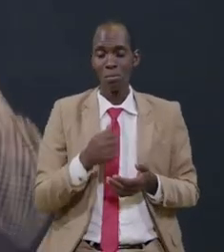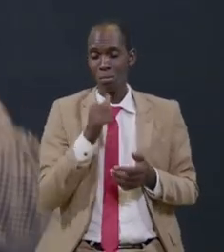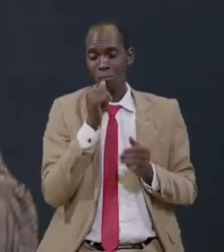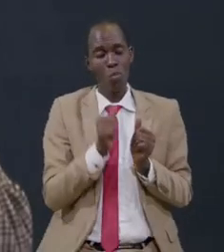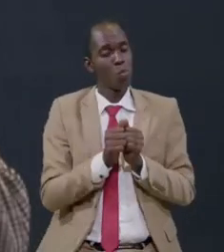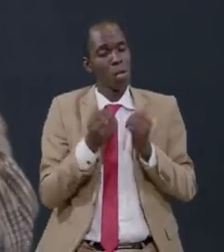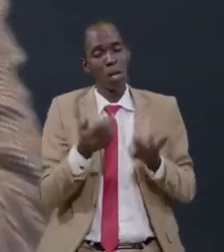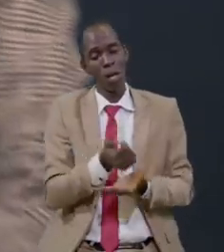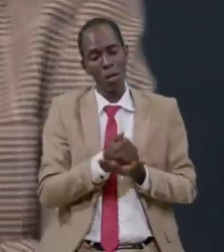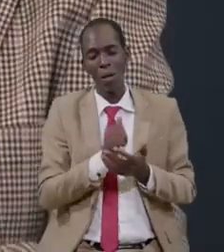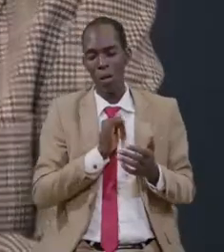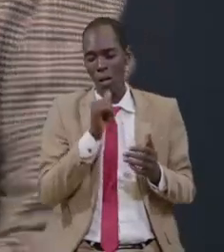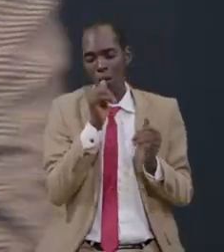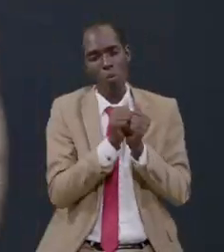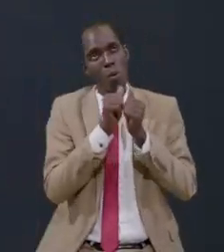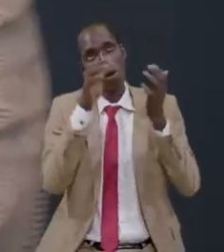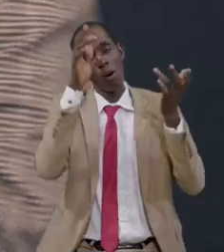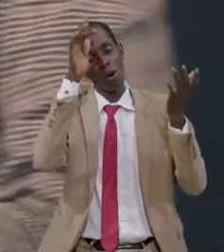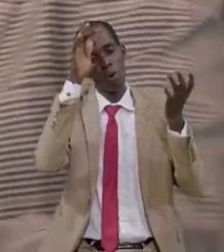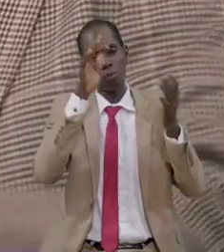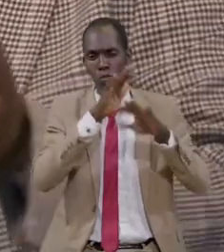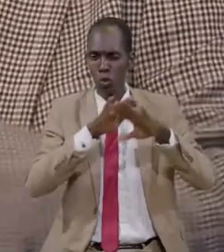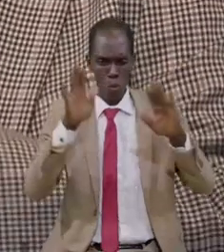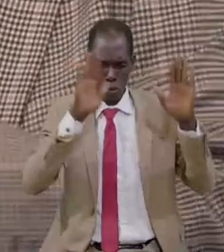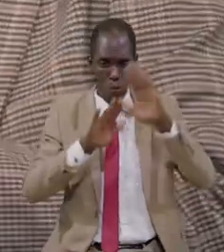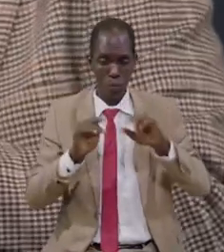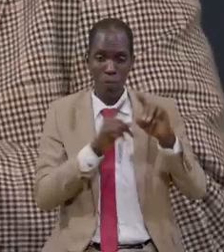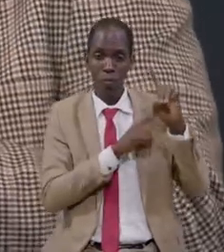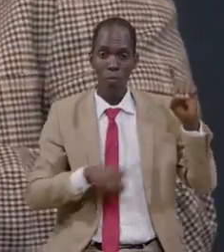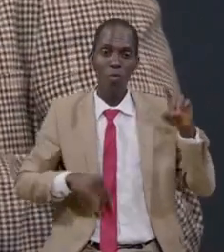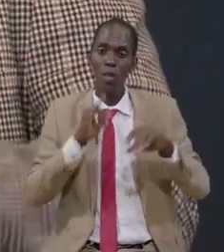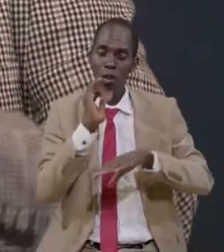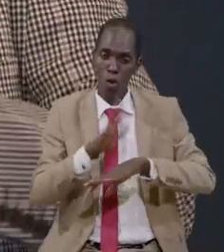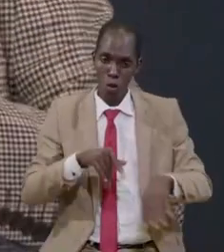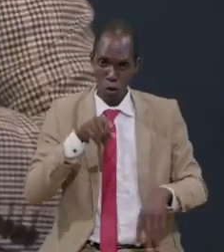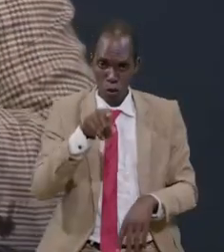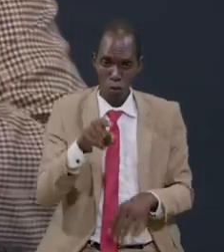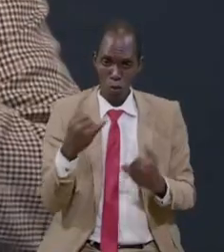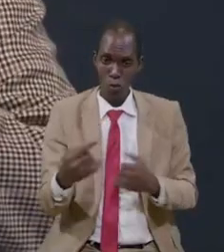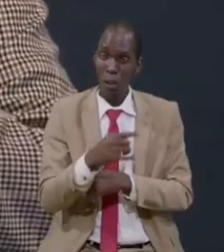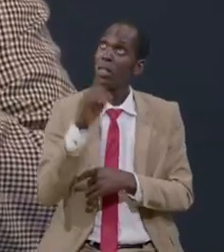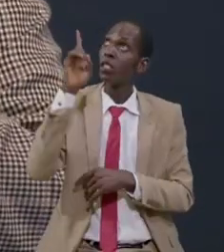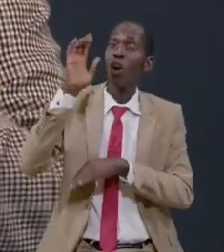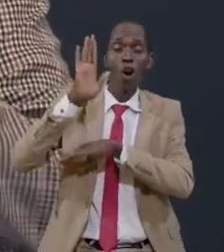désespéré, le Seigneur t'appelle aujourd'hui et il mentionne ton nom,